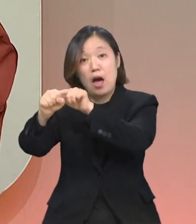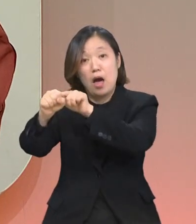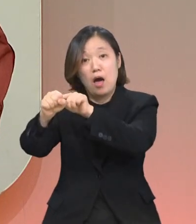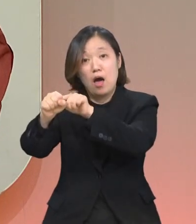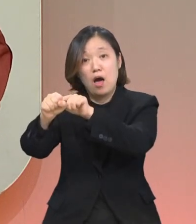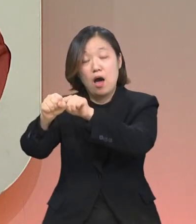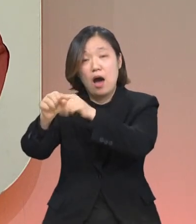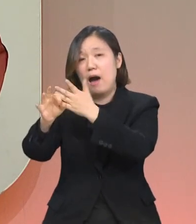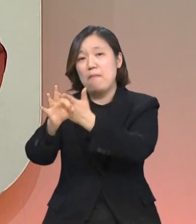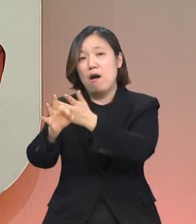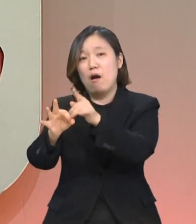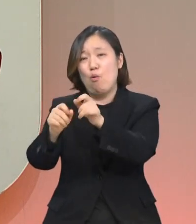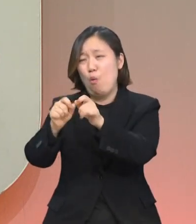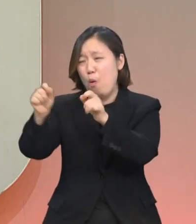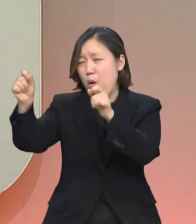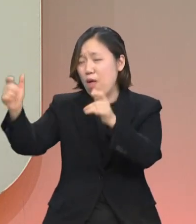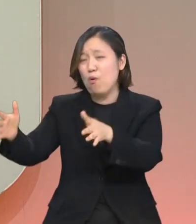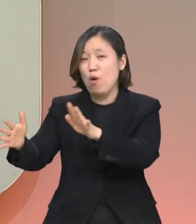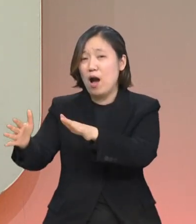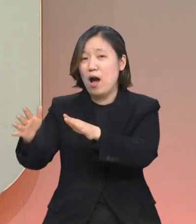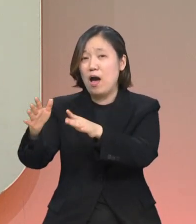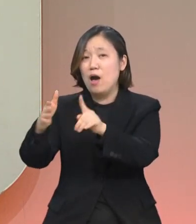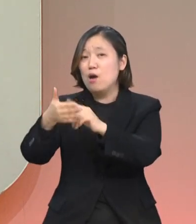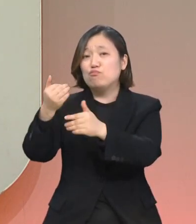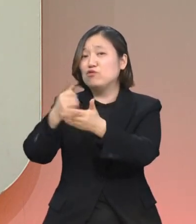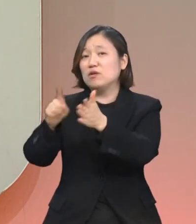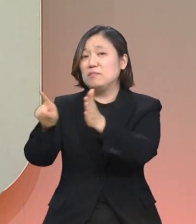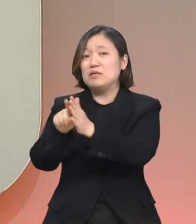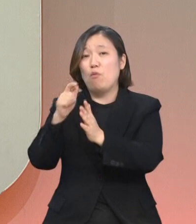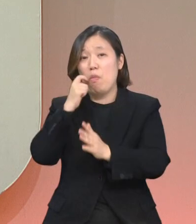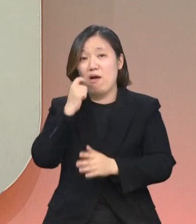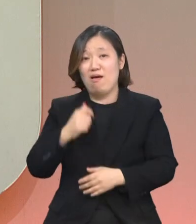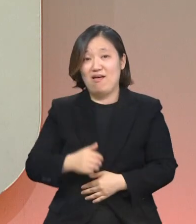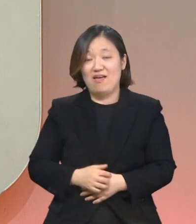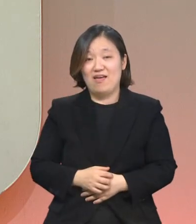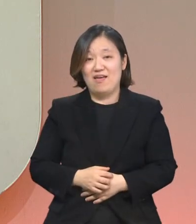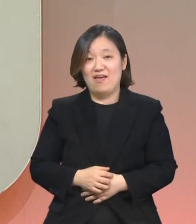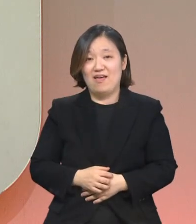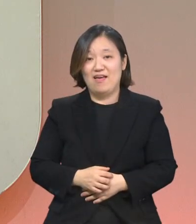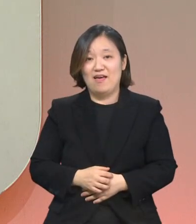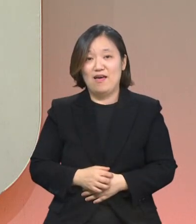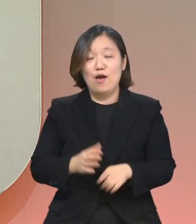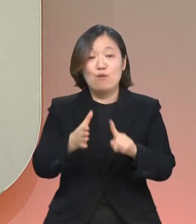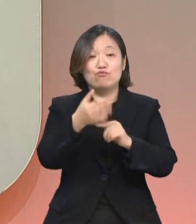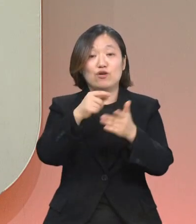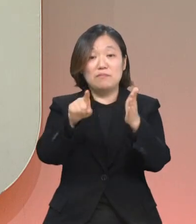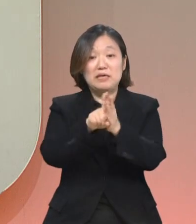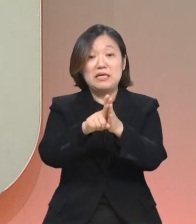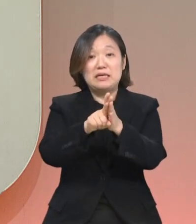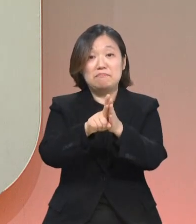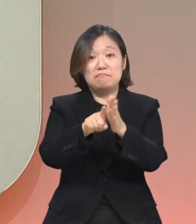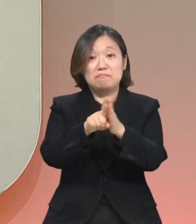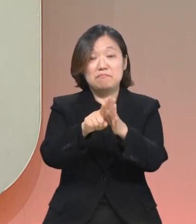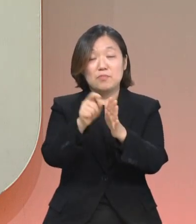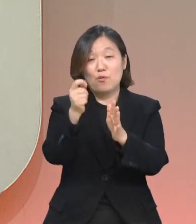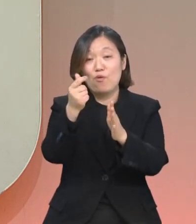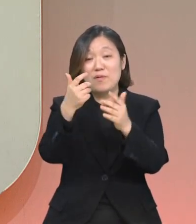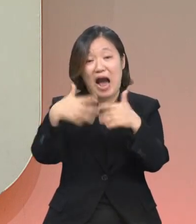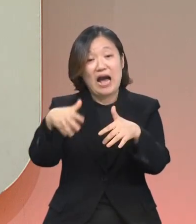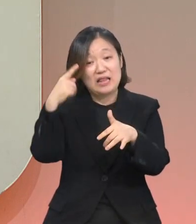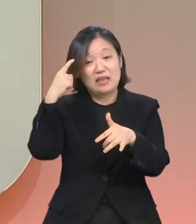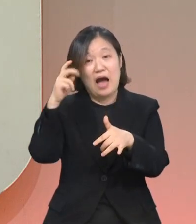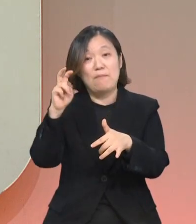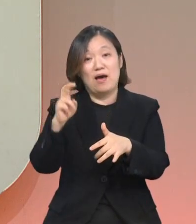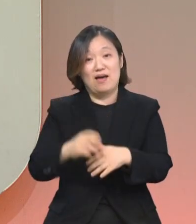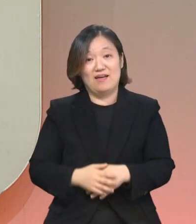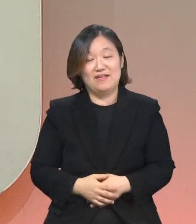분들이 오래 못 가고 몸값 불심의 뿌리가 좀 약한게 느껴져요 제 개인적인